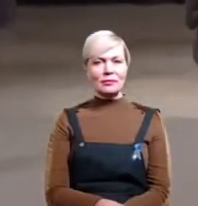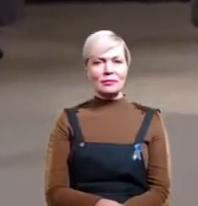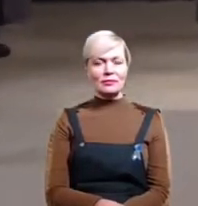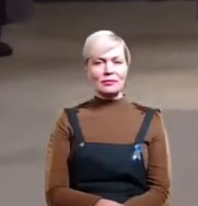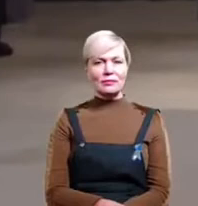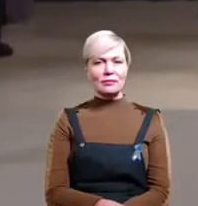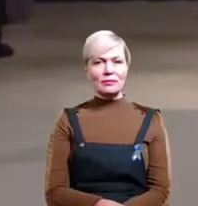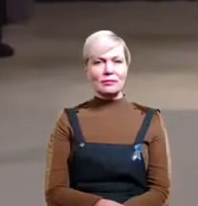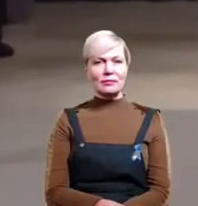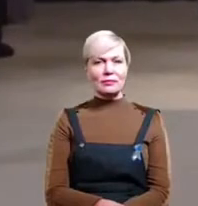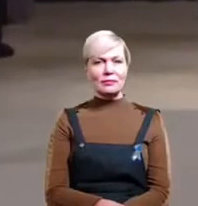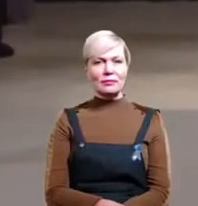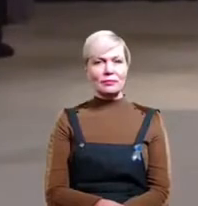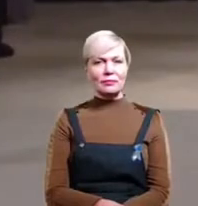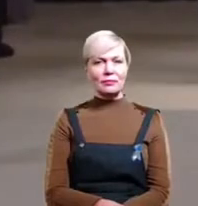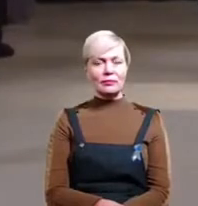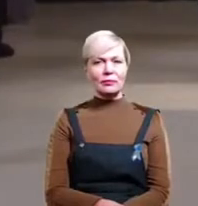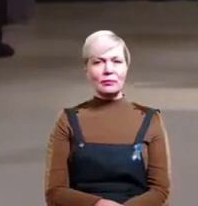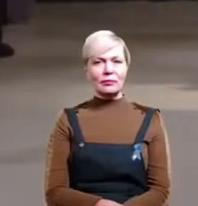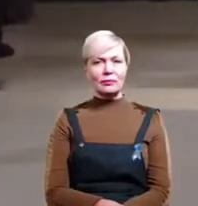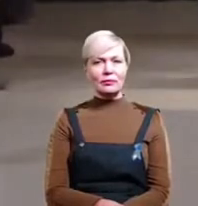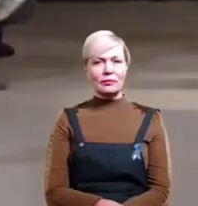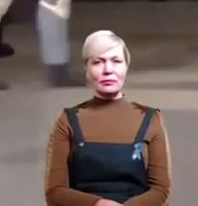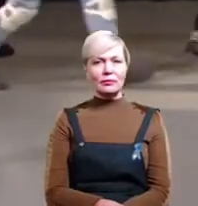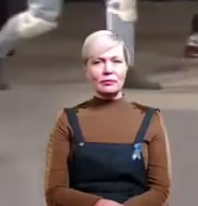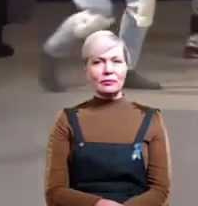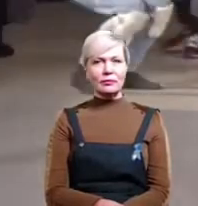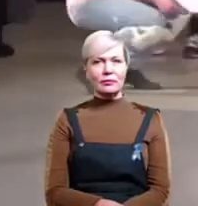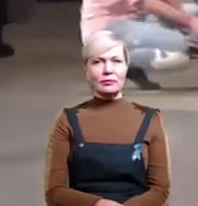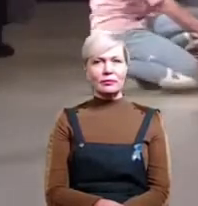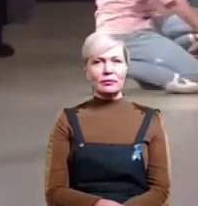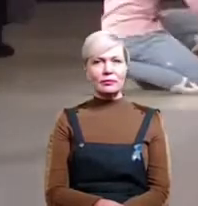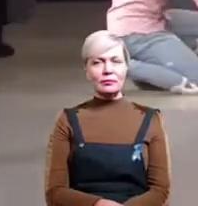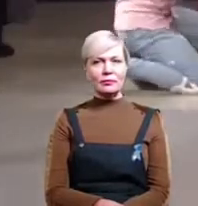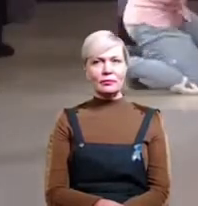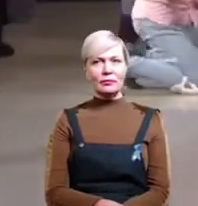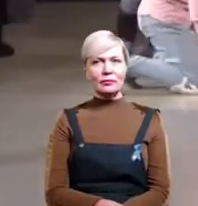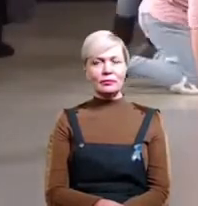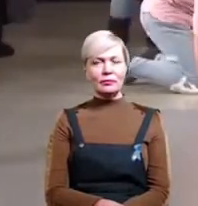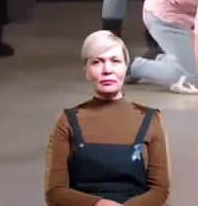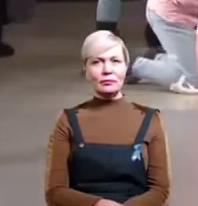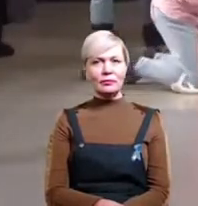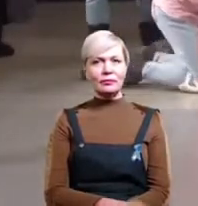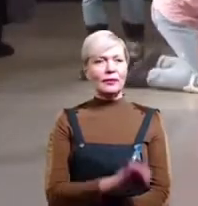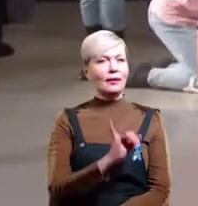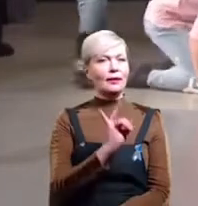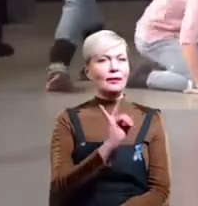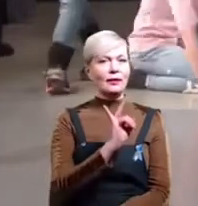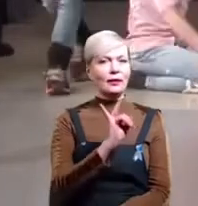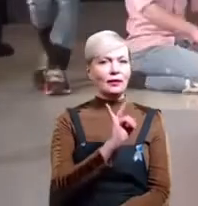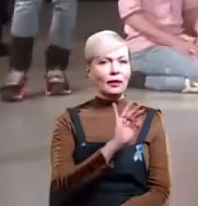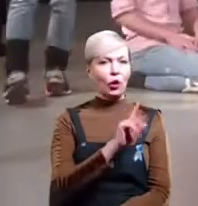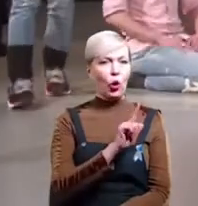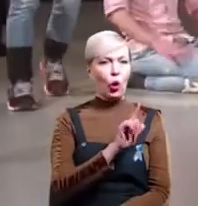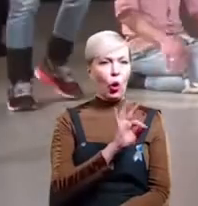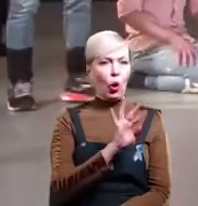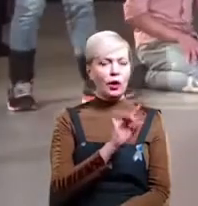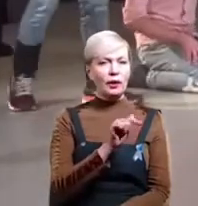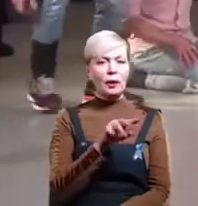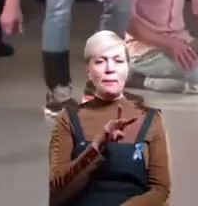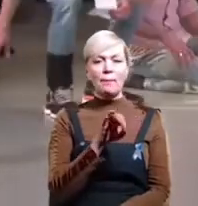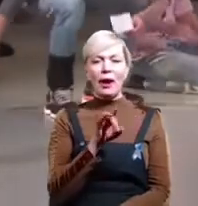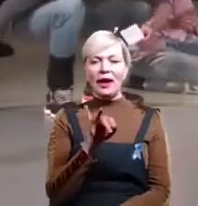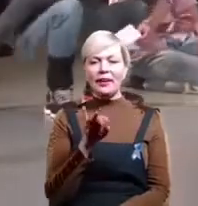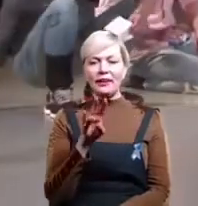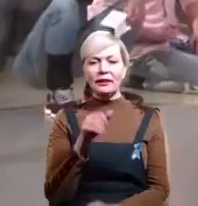Да. Ну, оно, в принципе, одинаково. А Игорь с Мариной уже выучили, да? Тогда нам нужен тогда